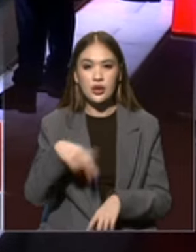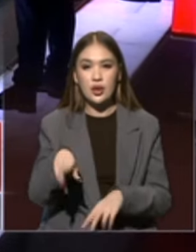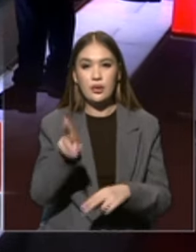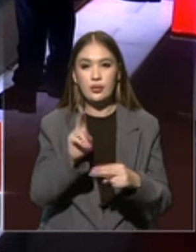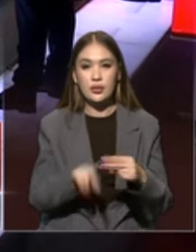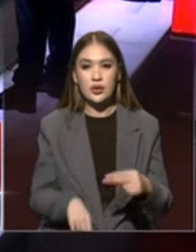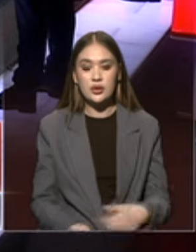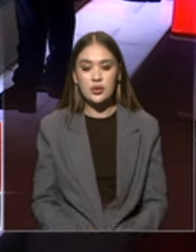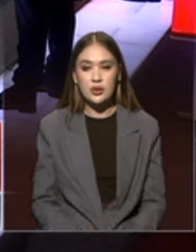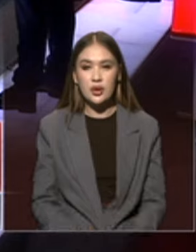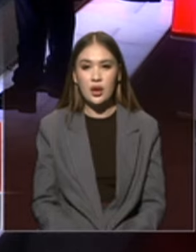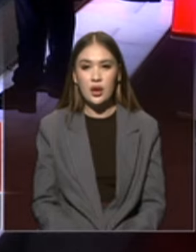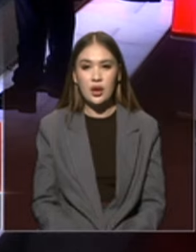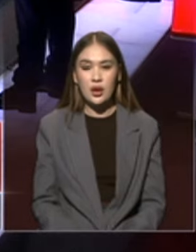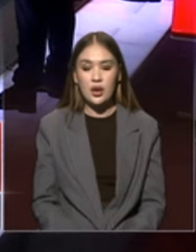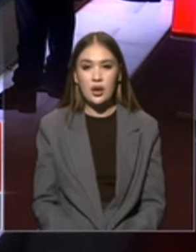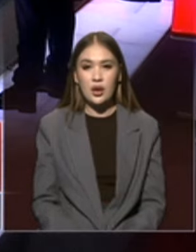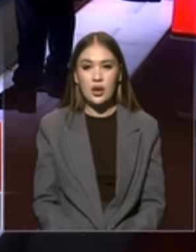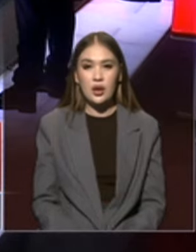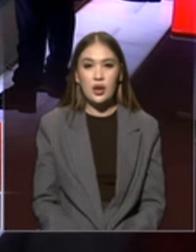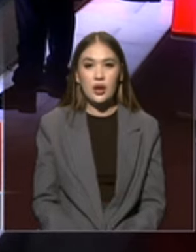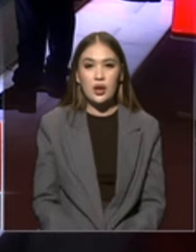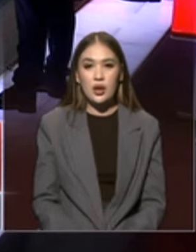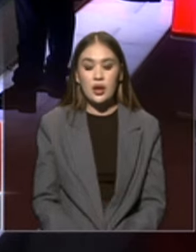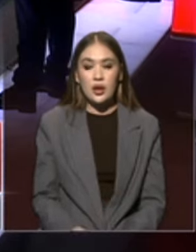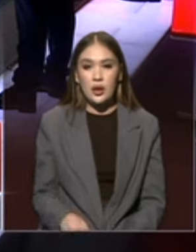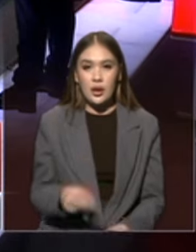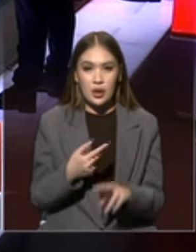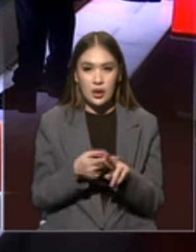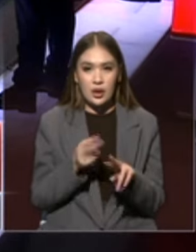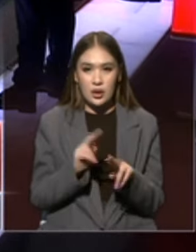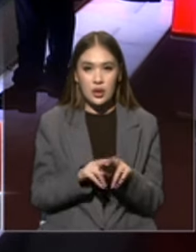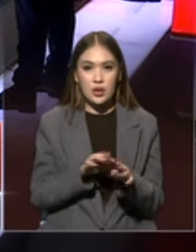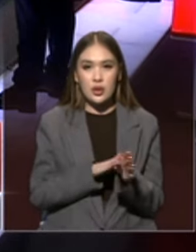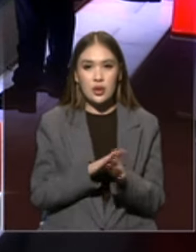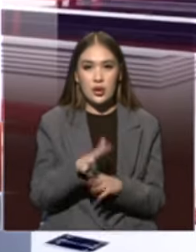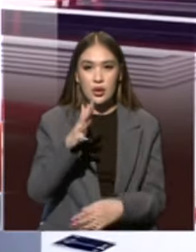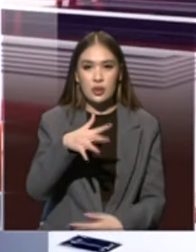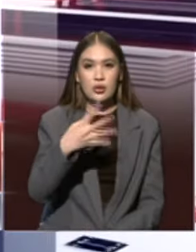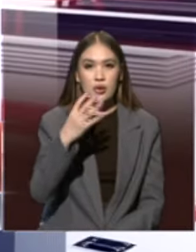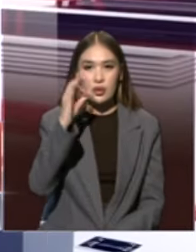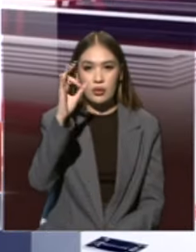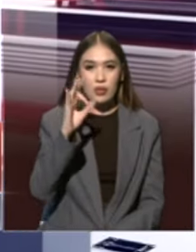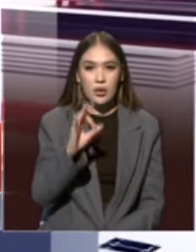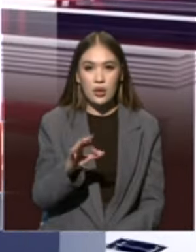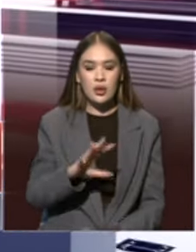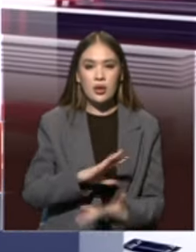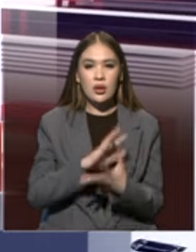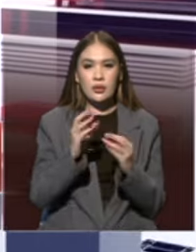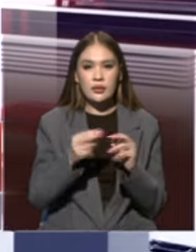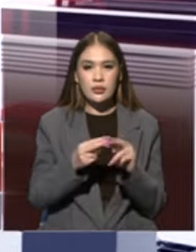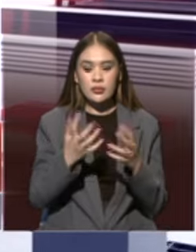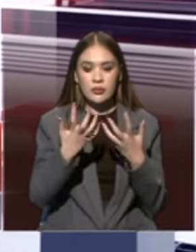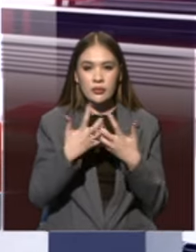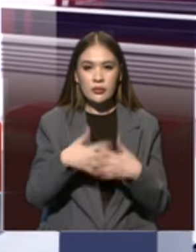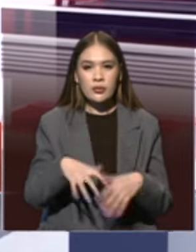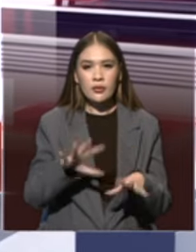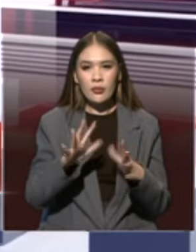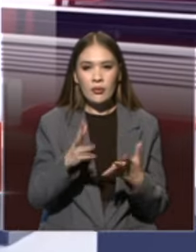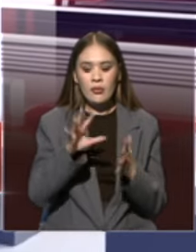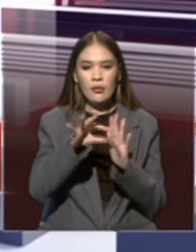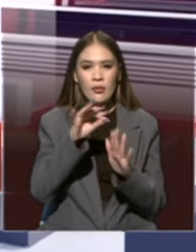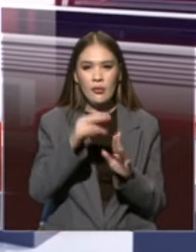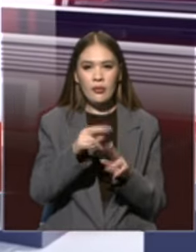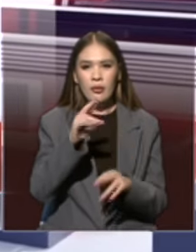Енді бұл жерде бір ескеретін жайт, 54% бұл жалпы саннан алатын болсақ, но дегенмен де